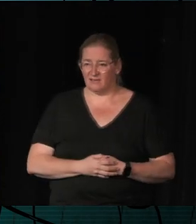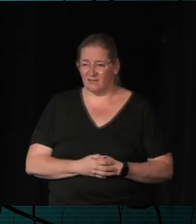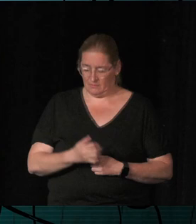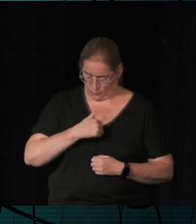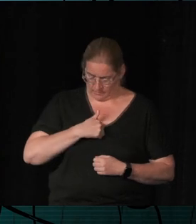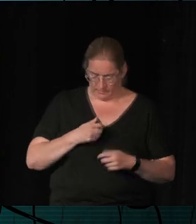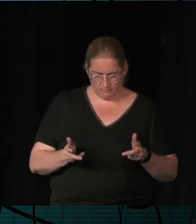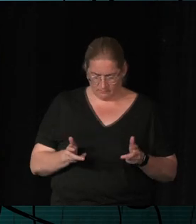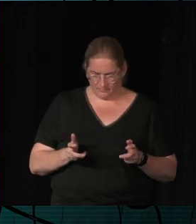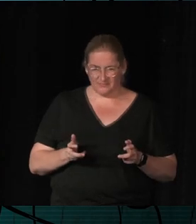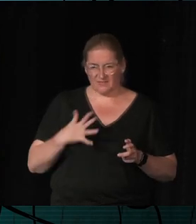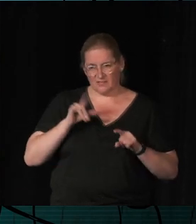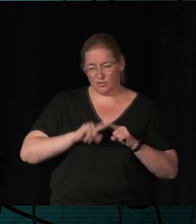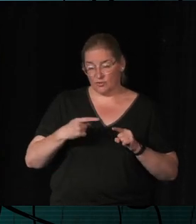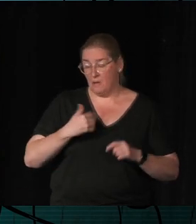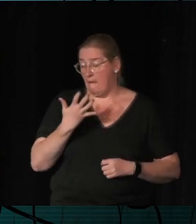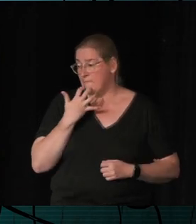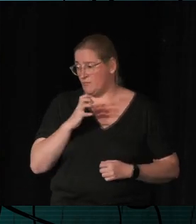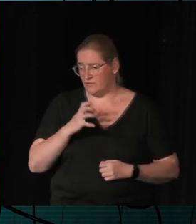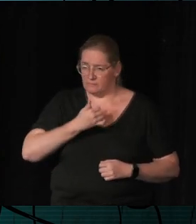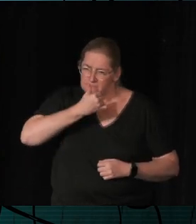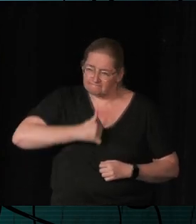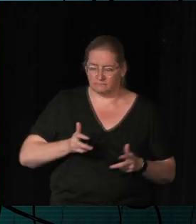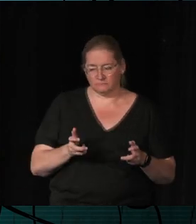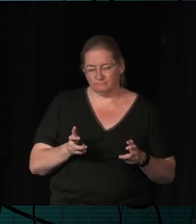en tant que joueuse que j'avais pas nécessairement envie de faire.